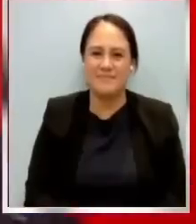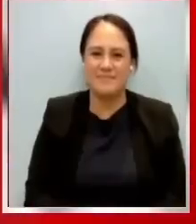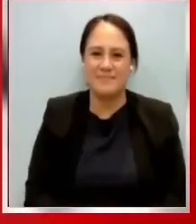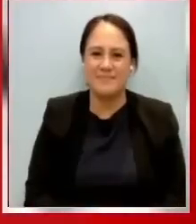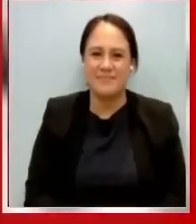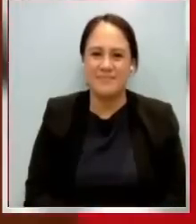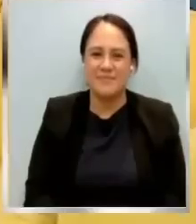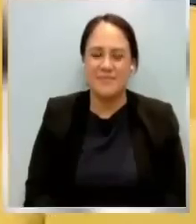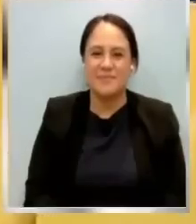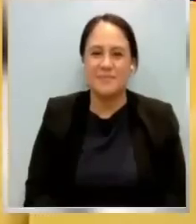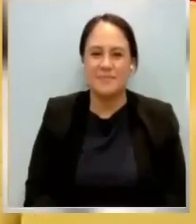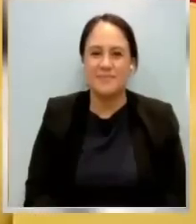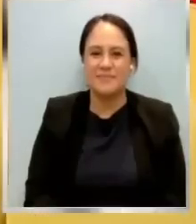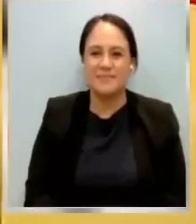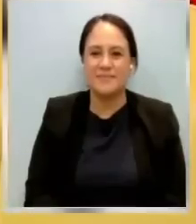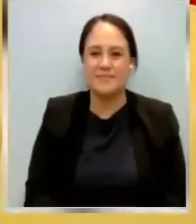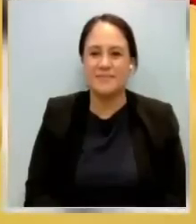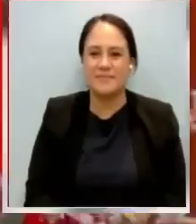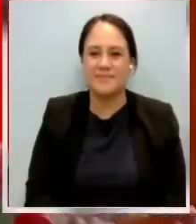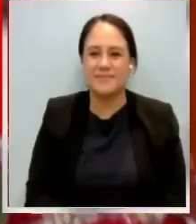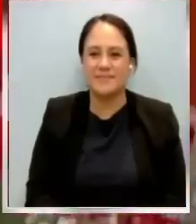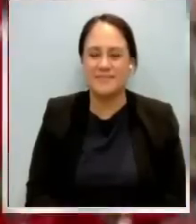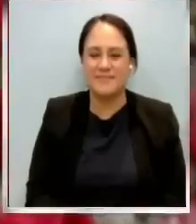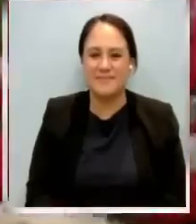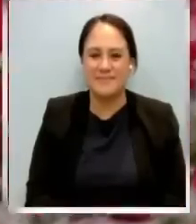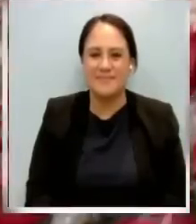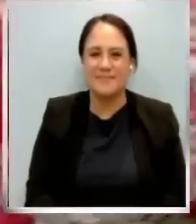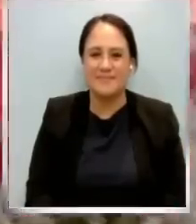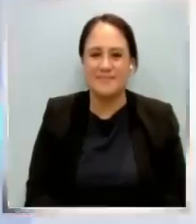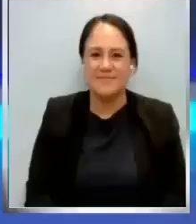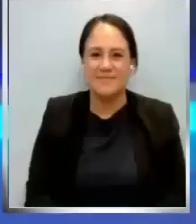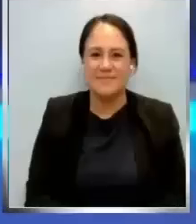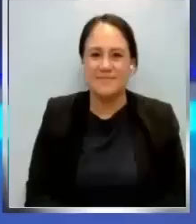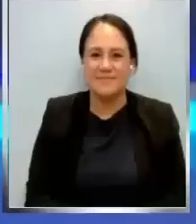Katatibayan, updated sa showbiz happenings.